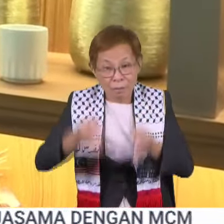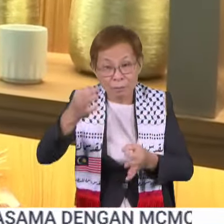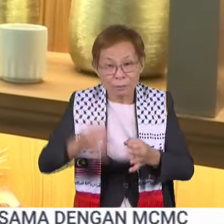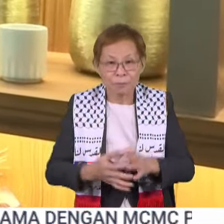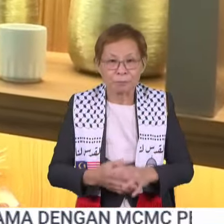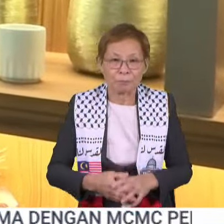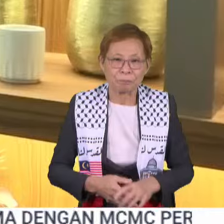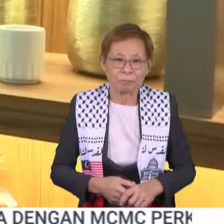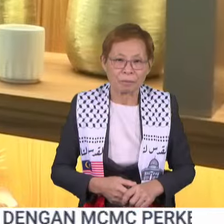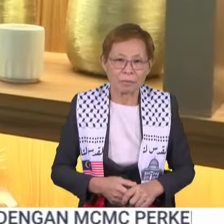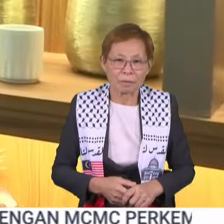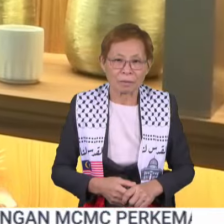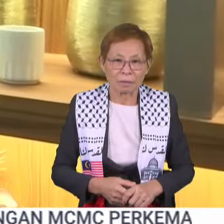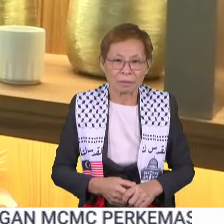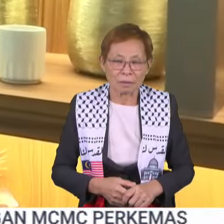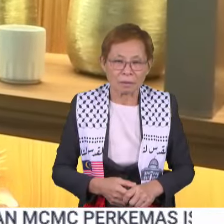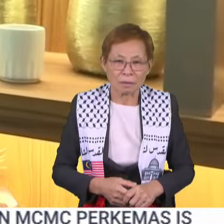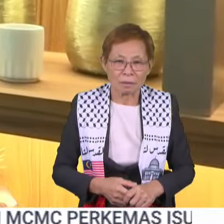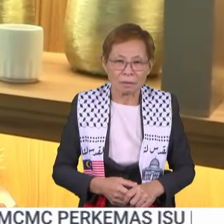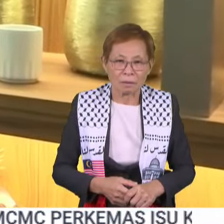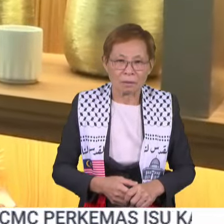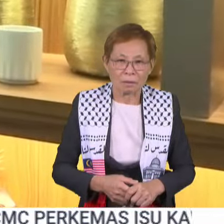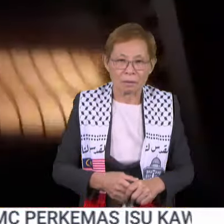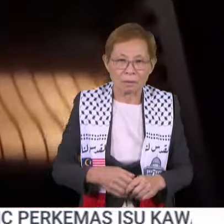kalau ear Bird